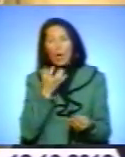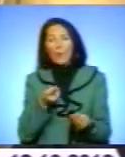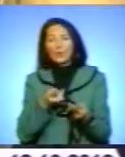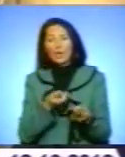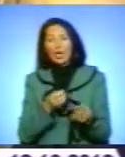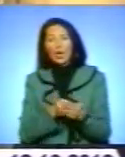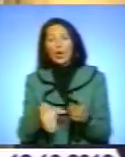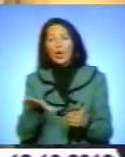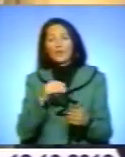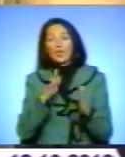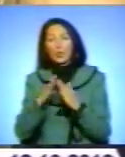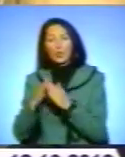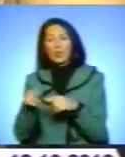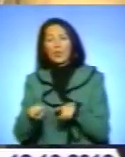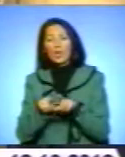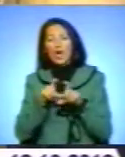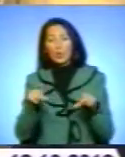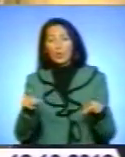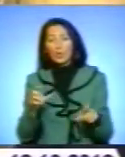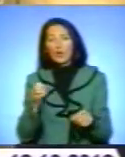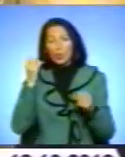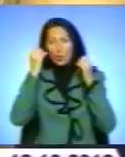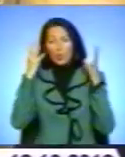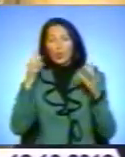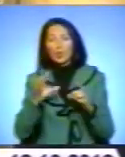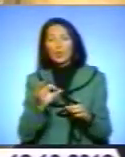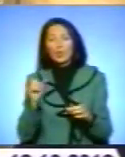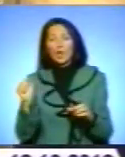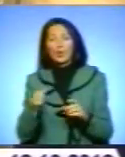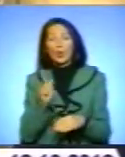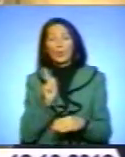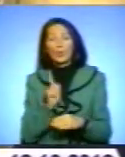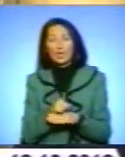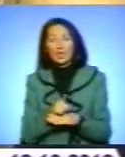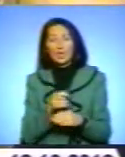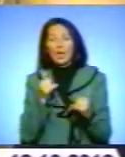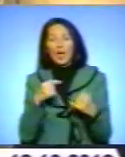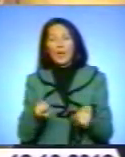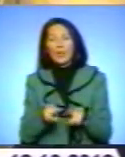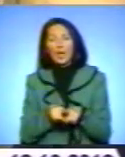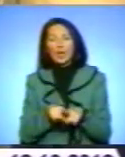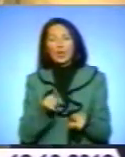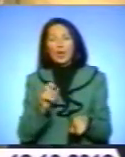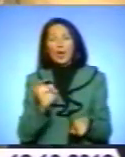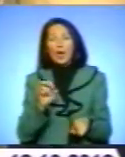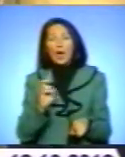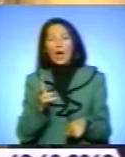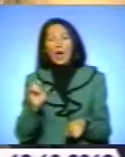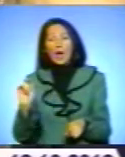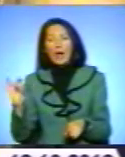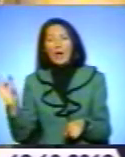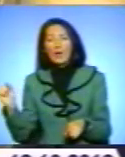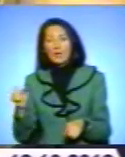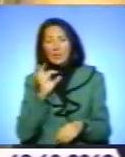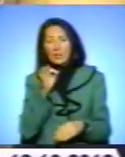теплопостачання до всіх домівок та будівель культурно-соціального призначення. Також Олег Іванович Караванський сказав, що вся